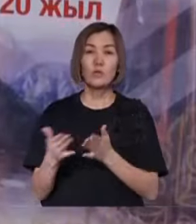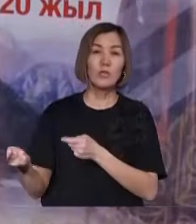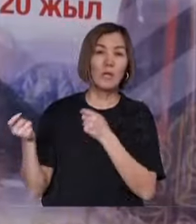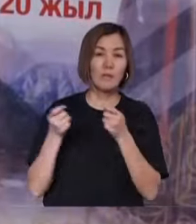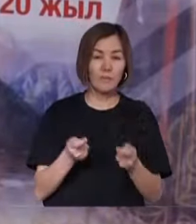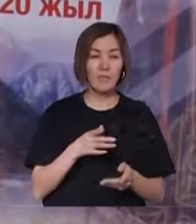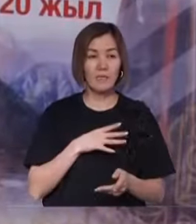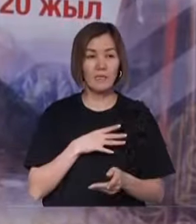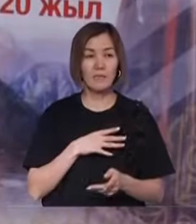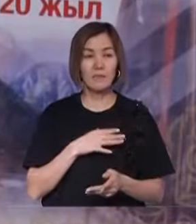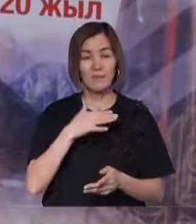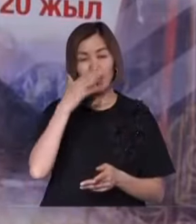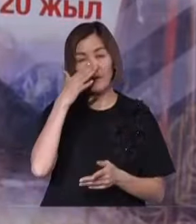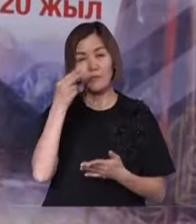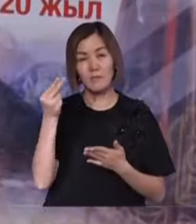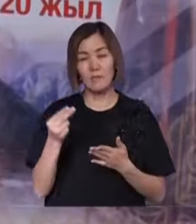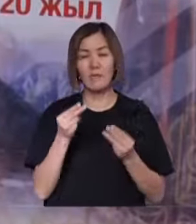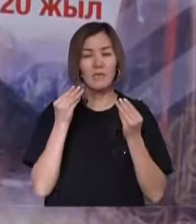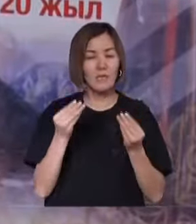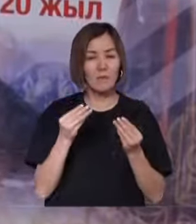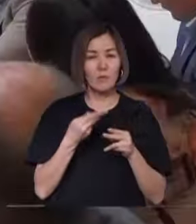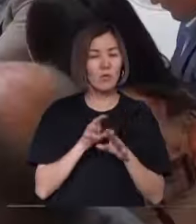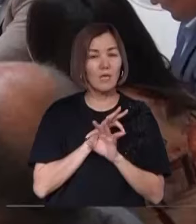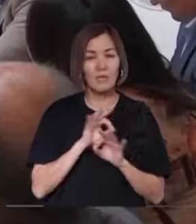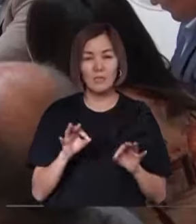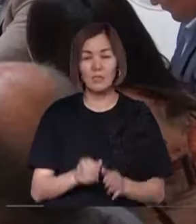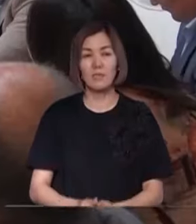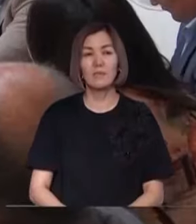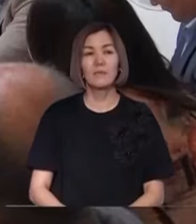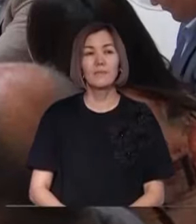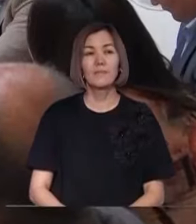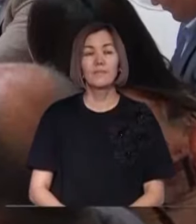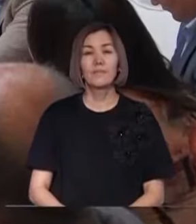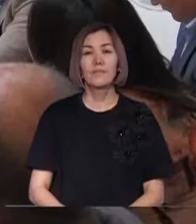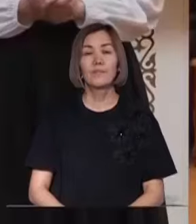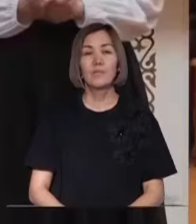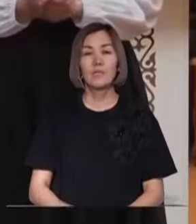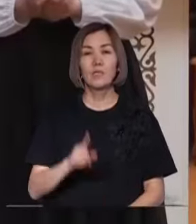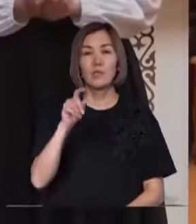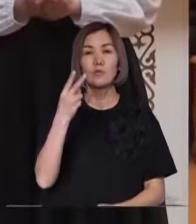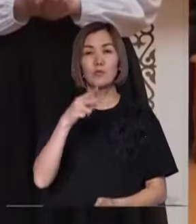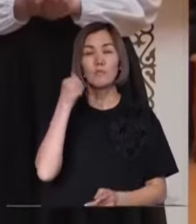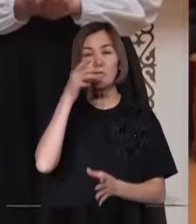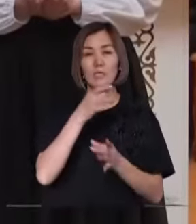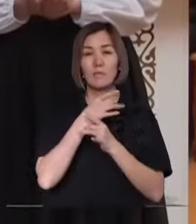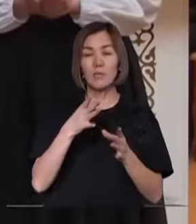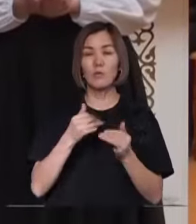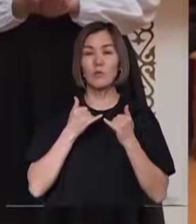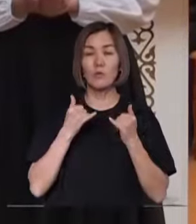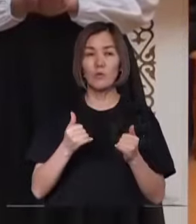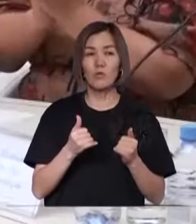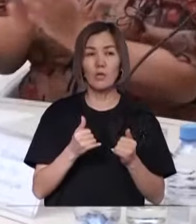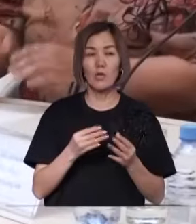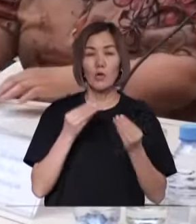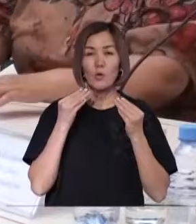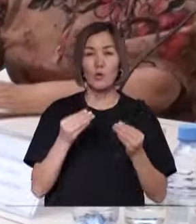кеп отыр, әкеміздің салған керемет, өте жақсы. Айта кетсек, дәл осы күні осында 120 жылдық мерей тойға орай